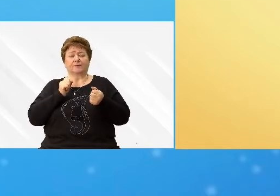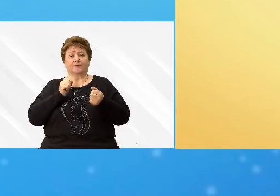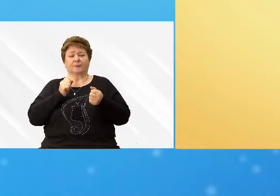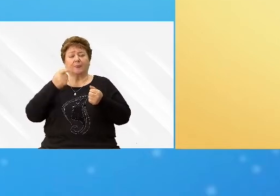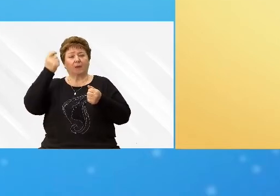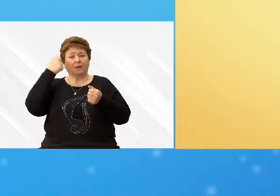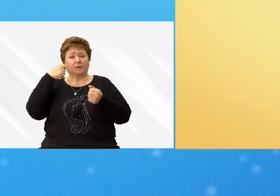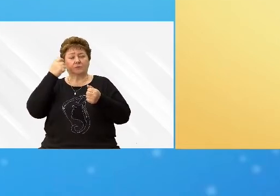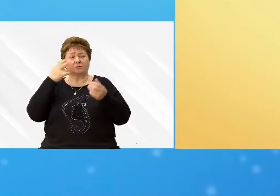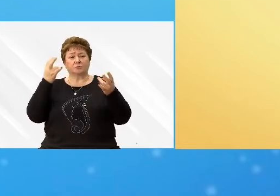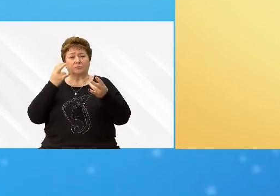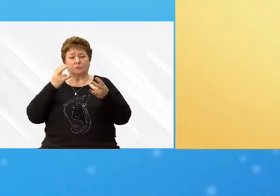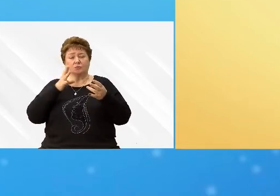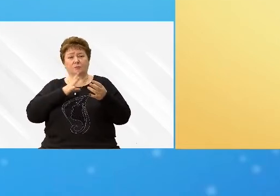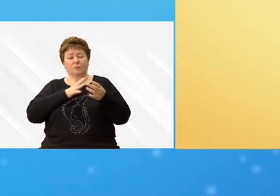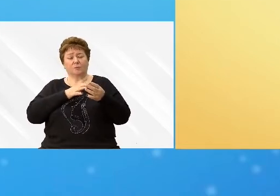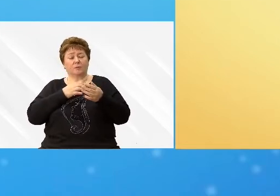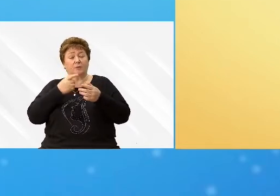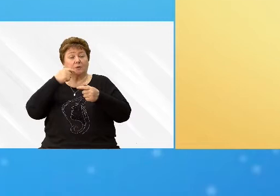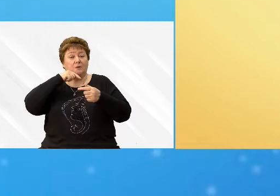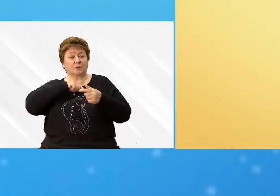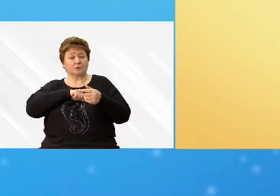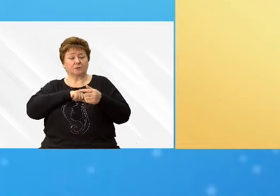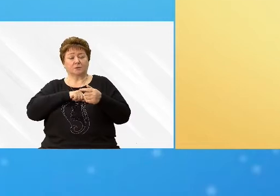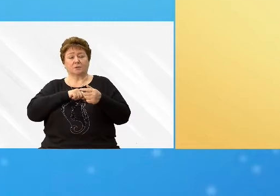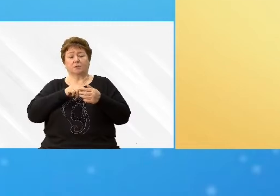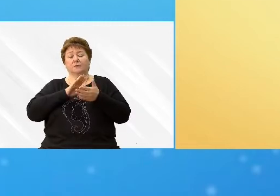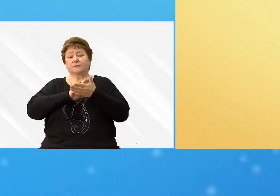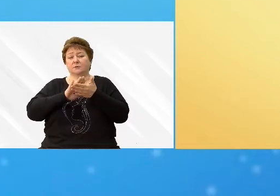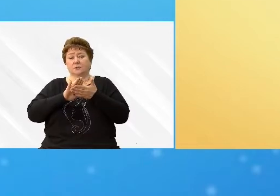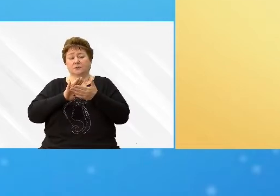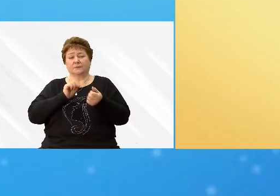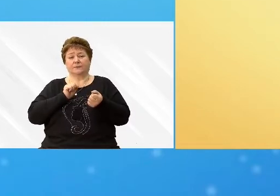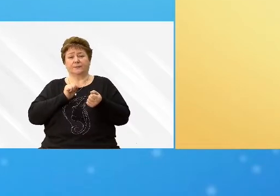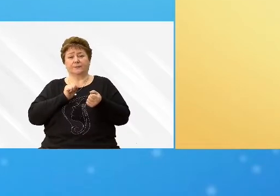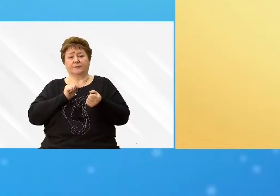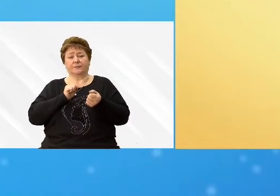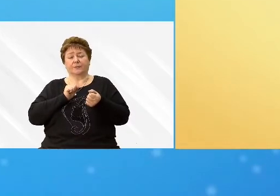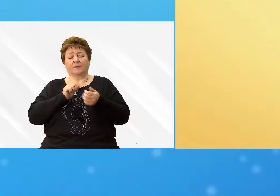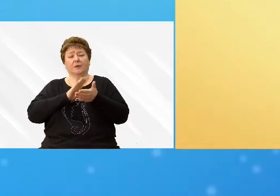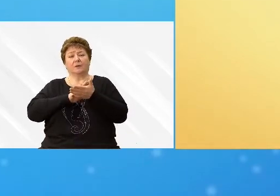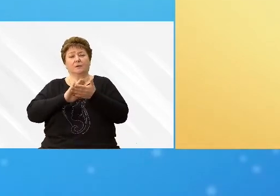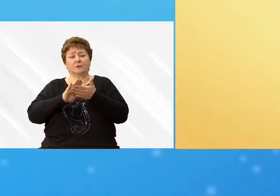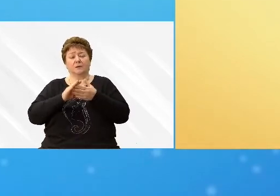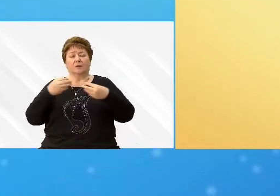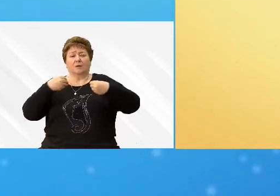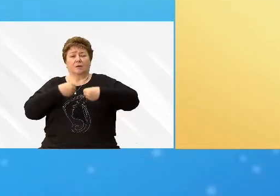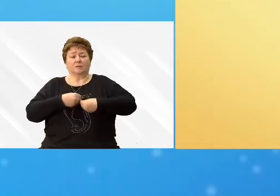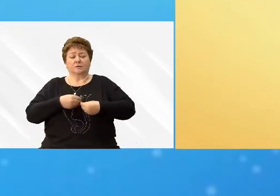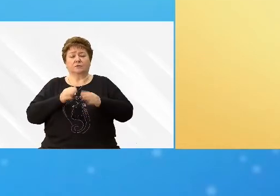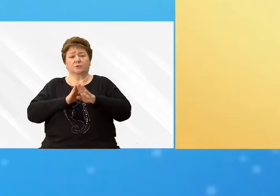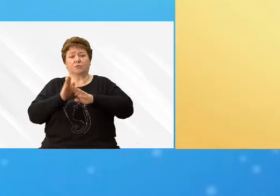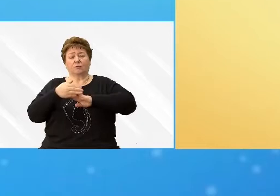расчески должны быть индивидуальными содержаться в чистоте гигиена одежды и